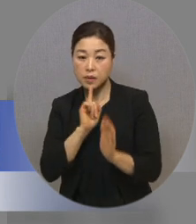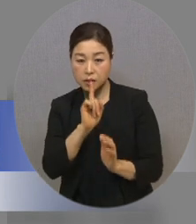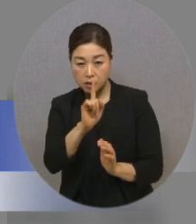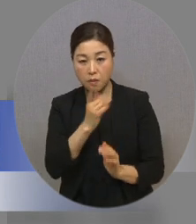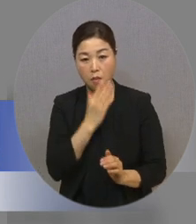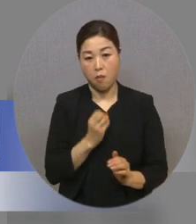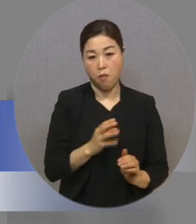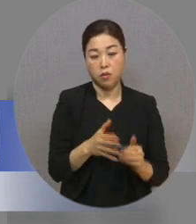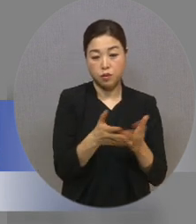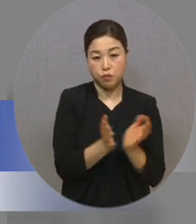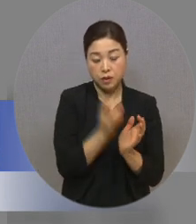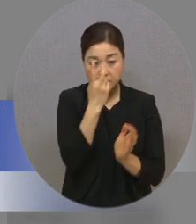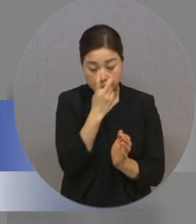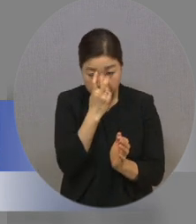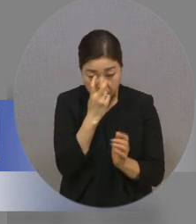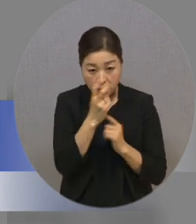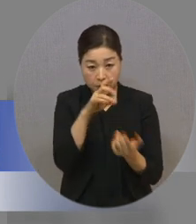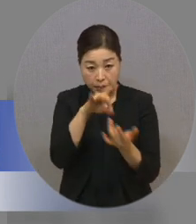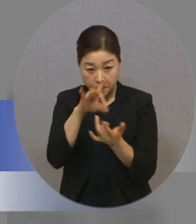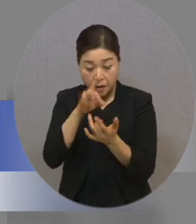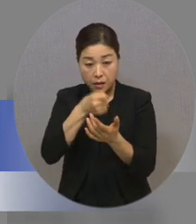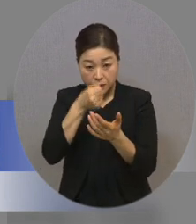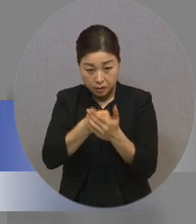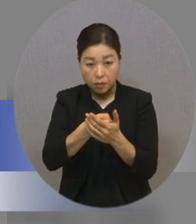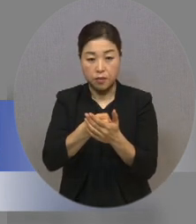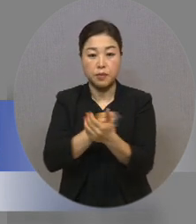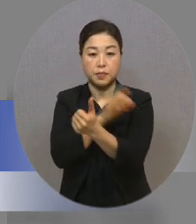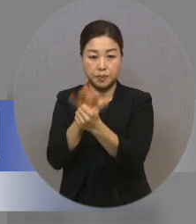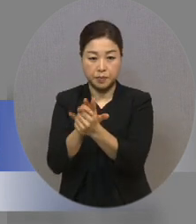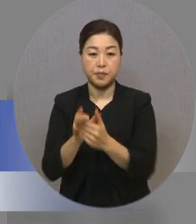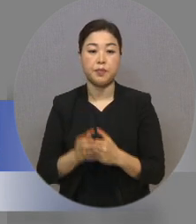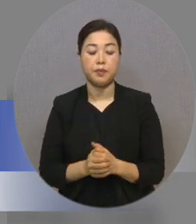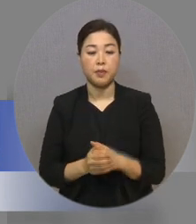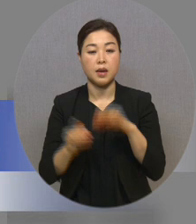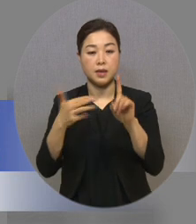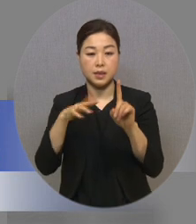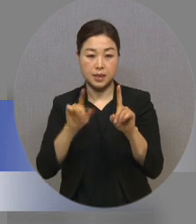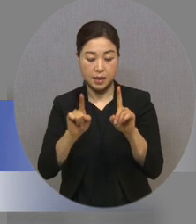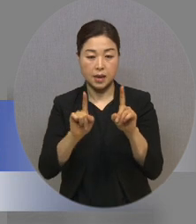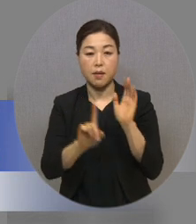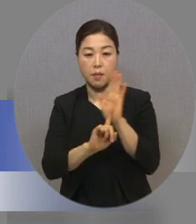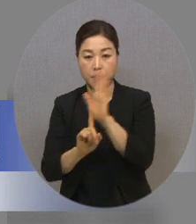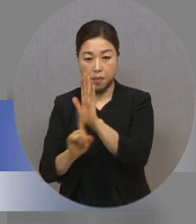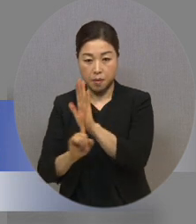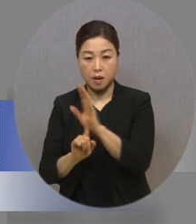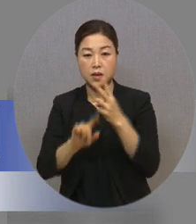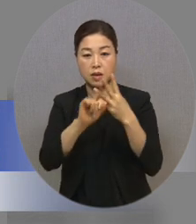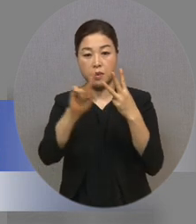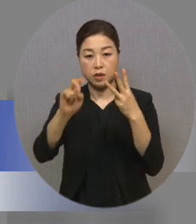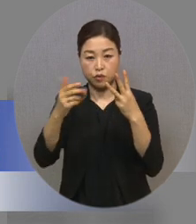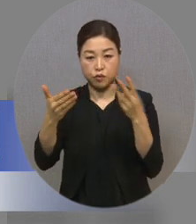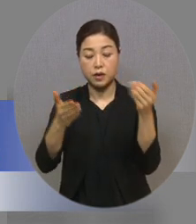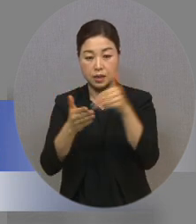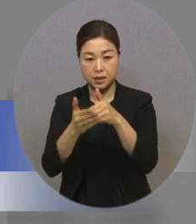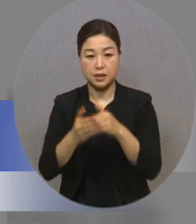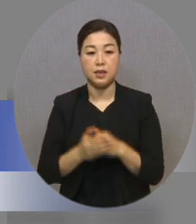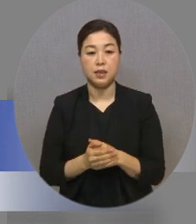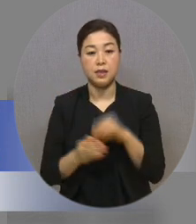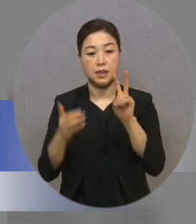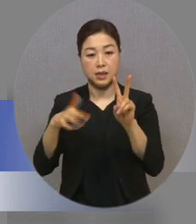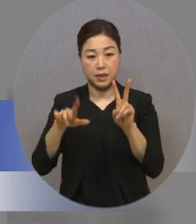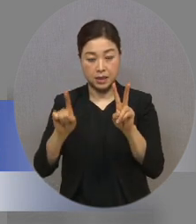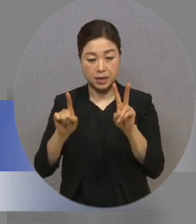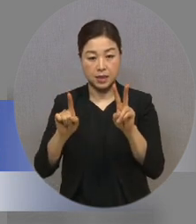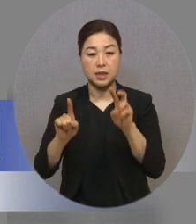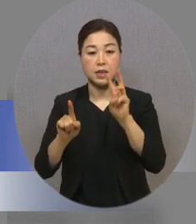보건복지부의 심사 선정 등의 과정을 거쳐 지정되는데요. 1차 공모 신청은 오는 3월 29일까지 진행되며 2차